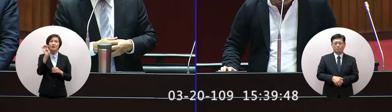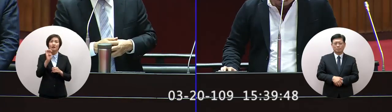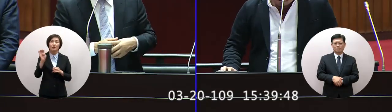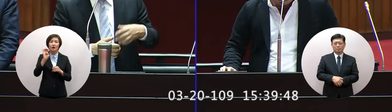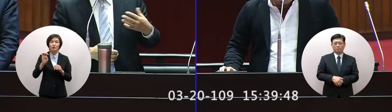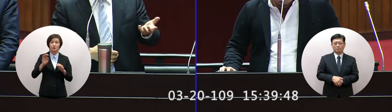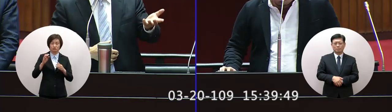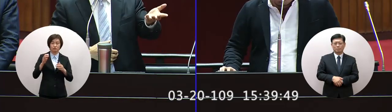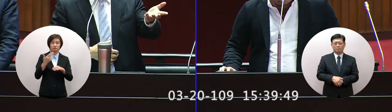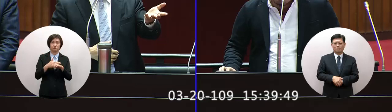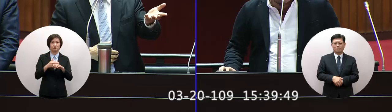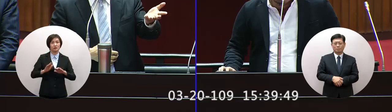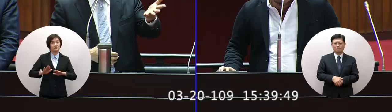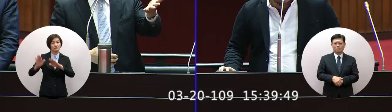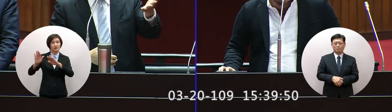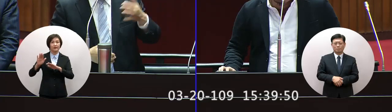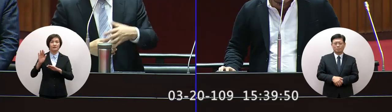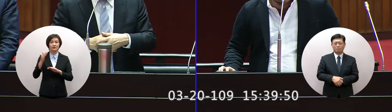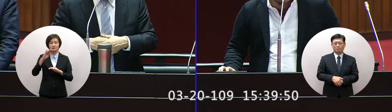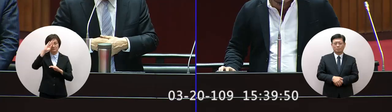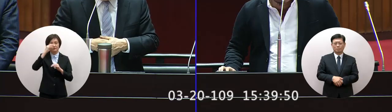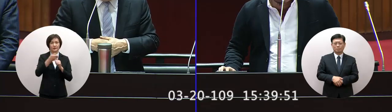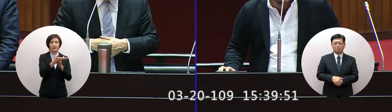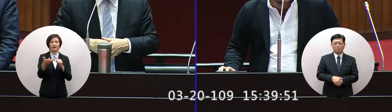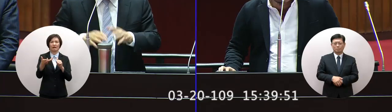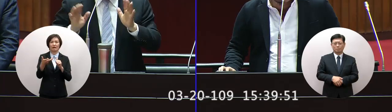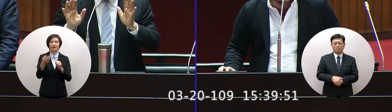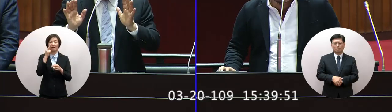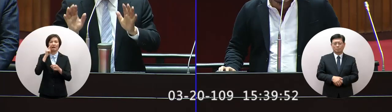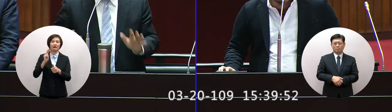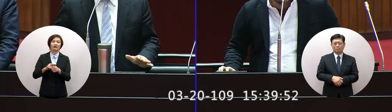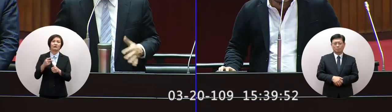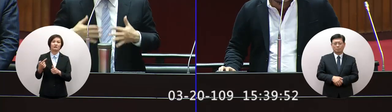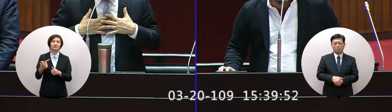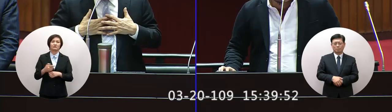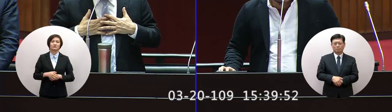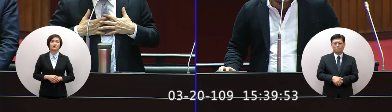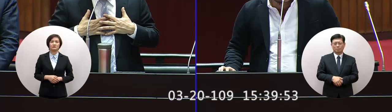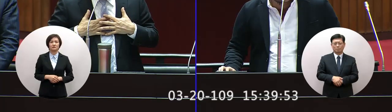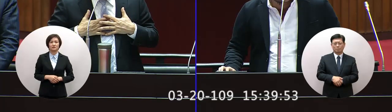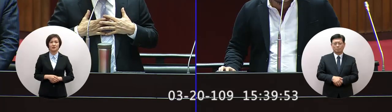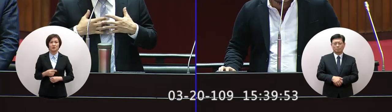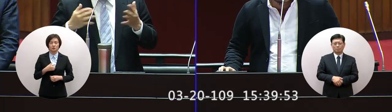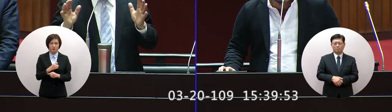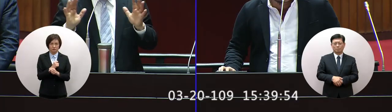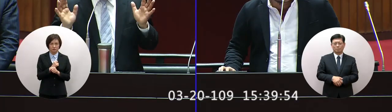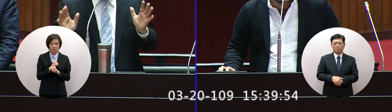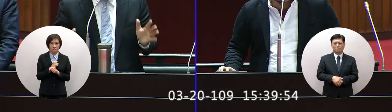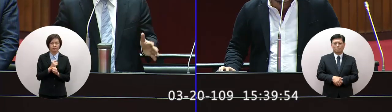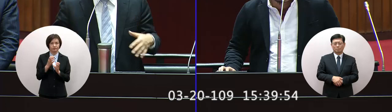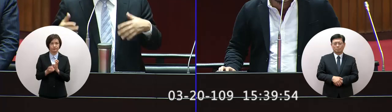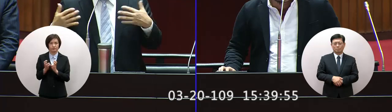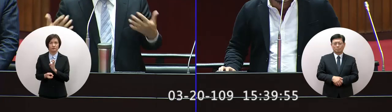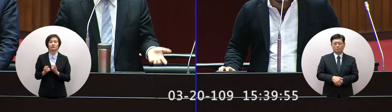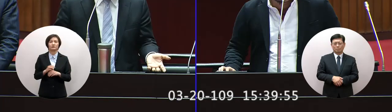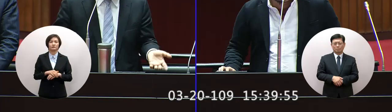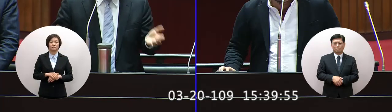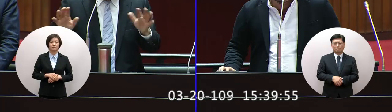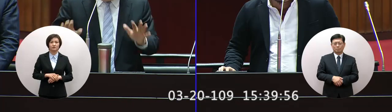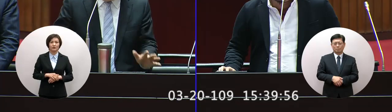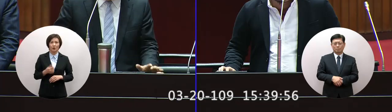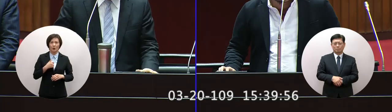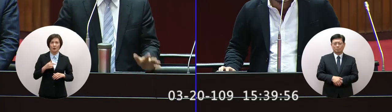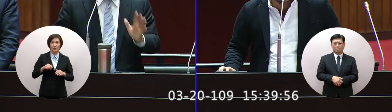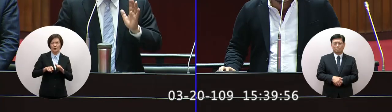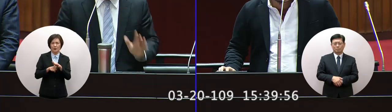为先进，但是一个疫情却受害这么重，所以我们战战兢兢。我们既不是最先